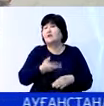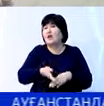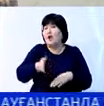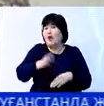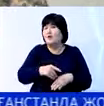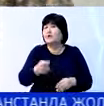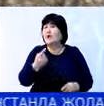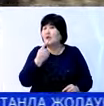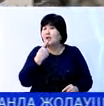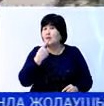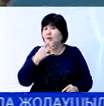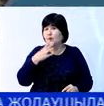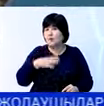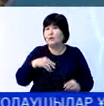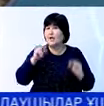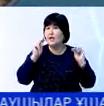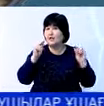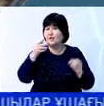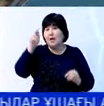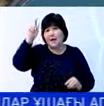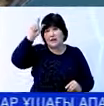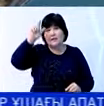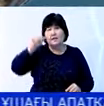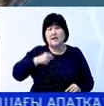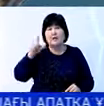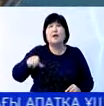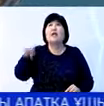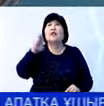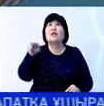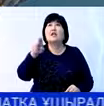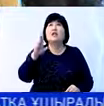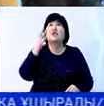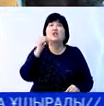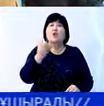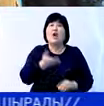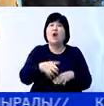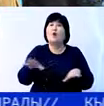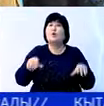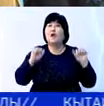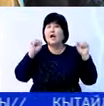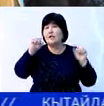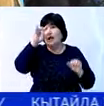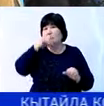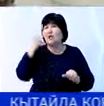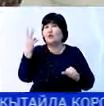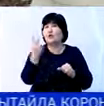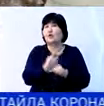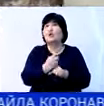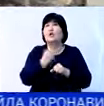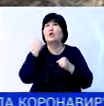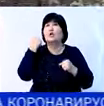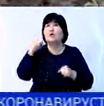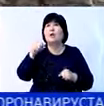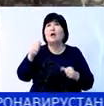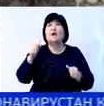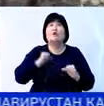мен қиыншылығына төзуге серт берген сарбаздардың бірі Денис Шейн. Ауыр атлетикадан Қазақстанның екі дүркін жеңімпазы. Қатардағы